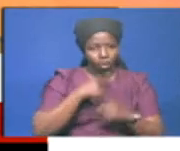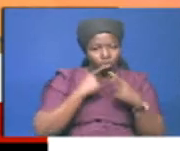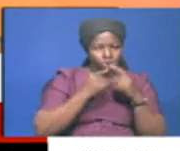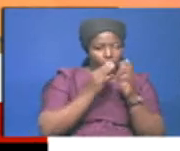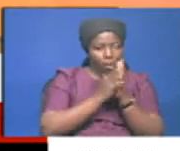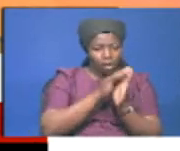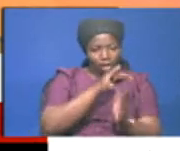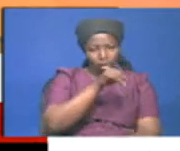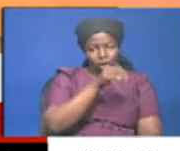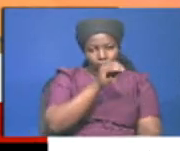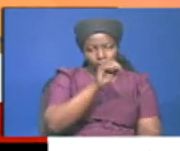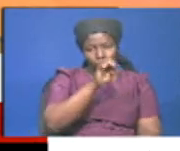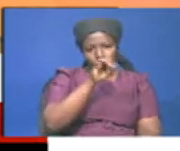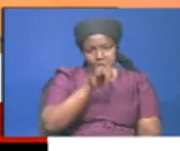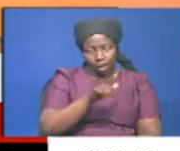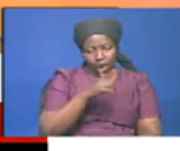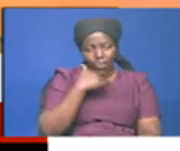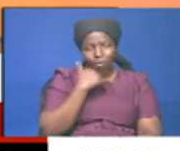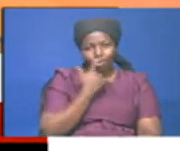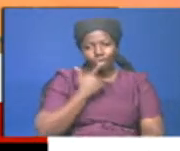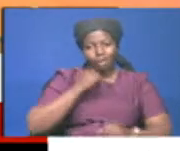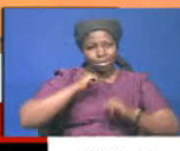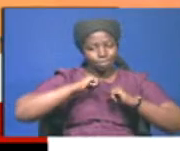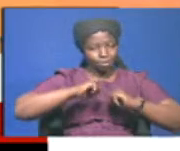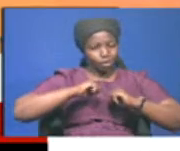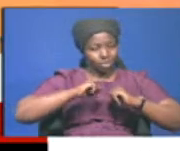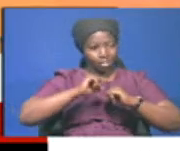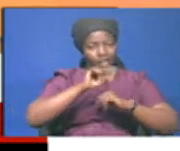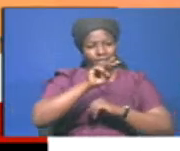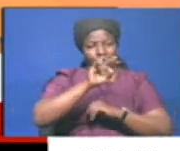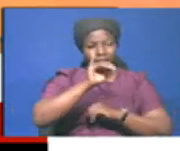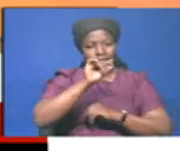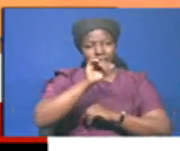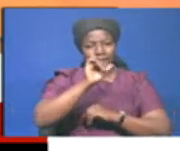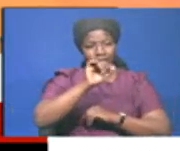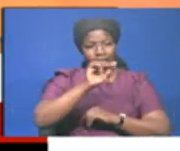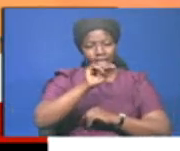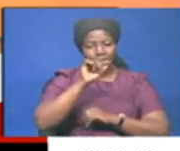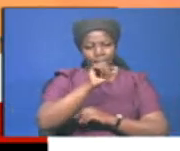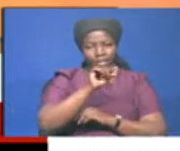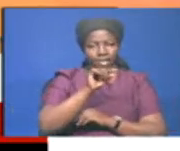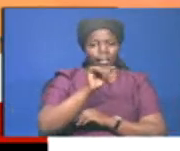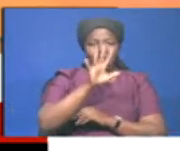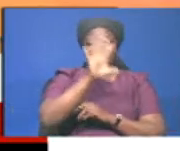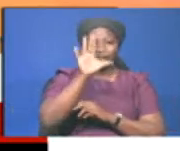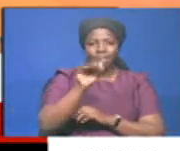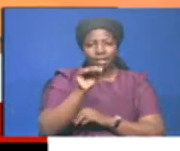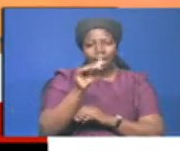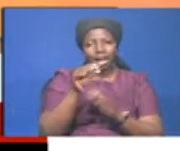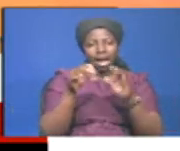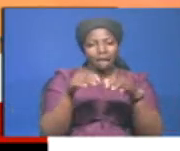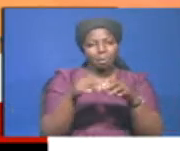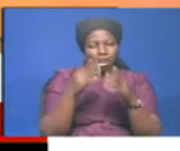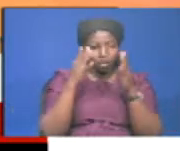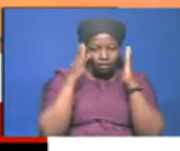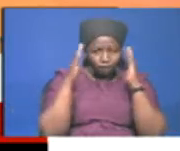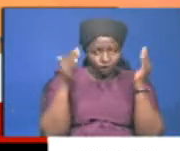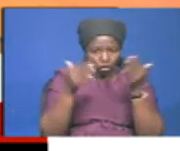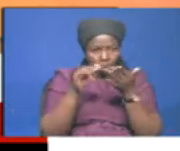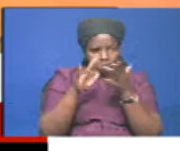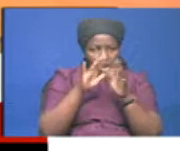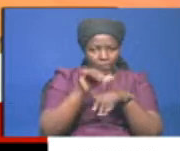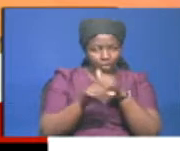Otieno Alogo ambaye ni mkurugenzi mkuu wa Vigingi Africa Limited. Tumeangazia tu mengi kuhusiana na athari za